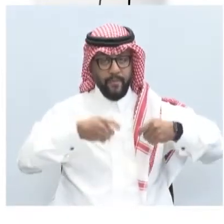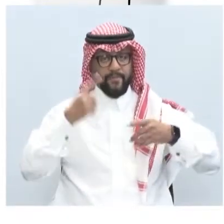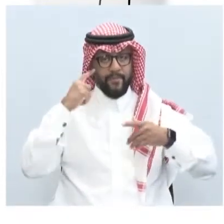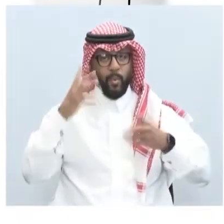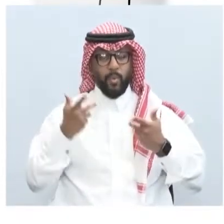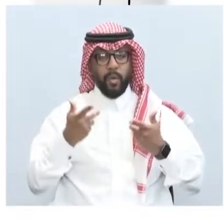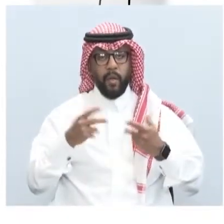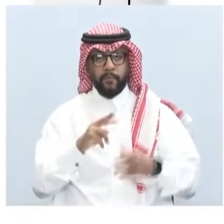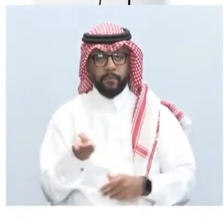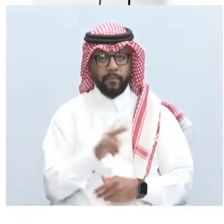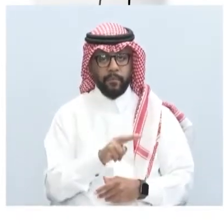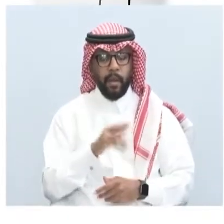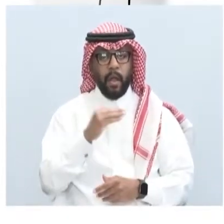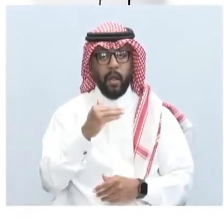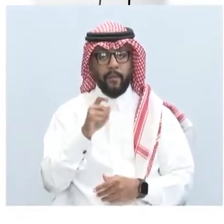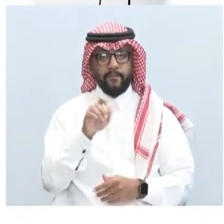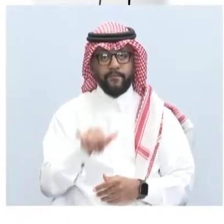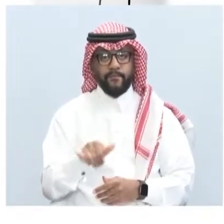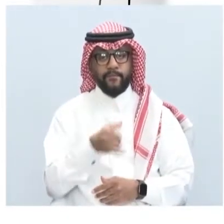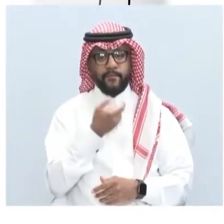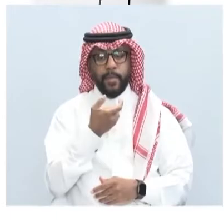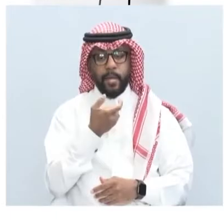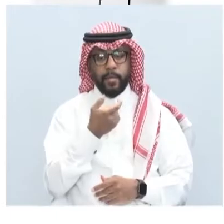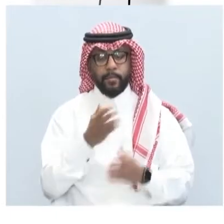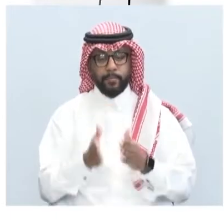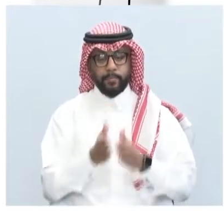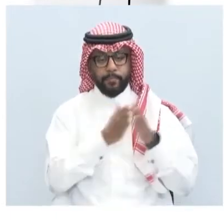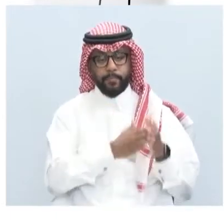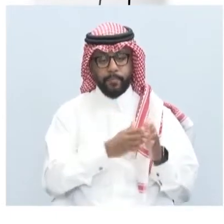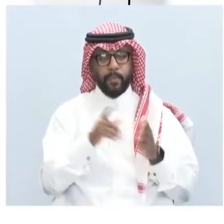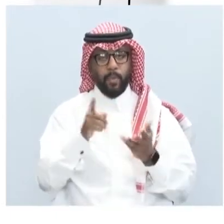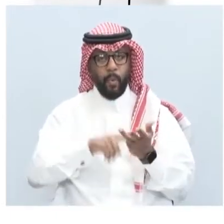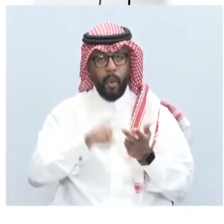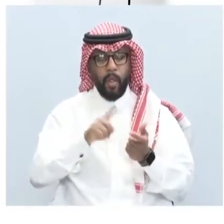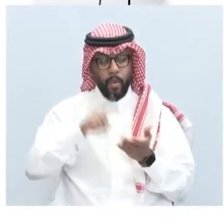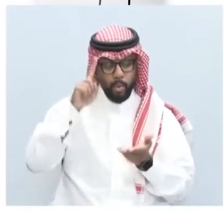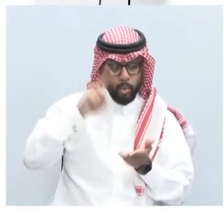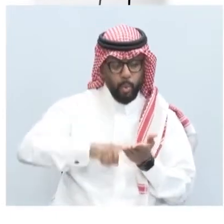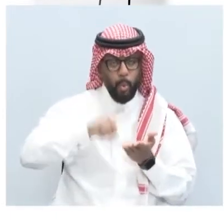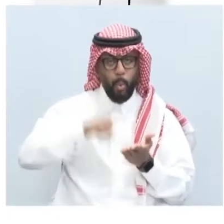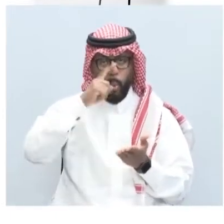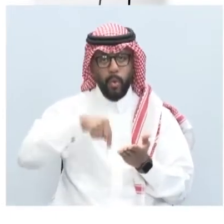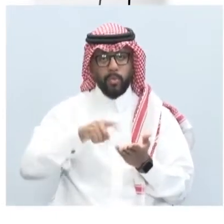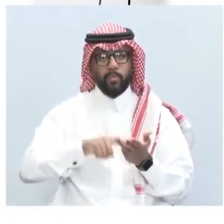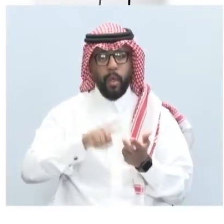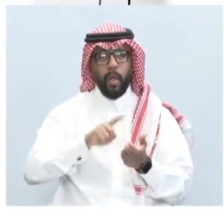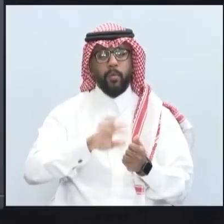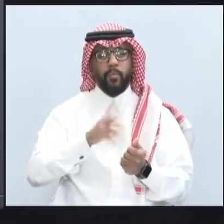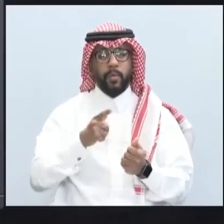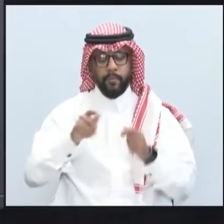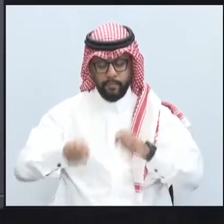وكذلكم من اهداف هذا الدرس ان يكتب الطالب شروط صحه المسح على